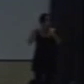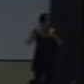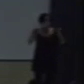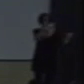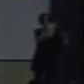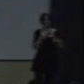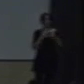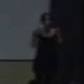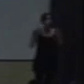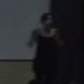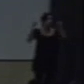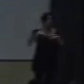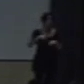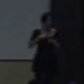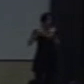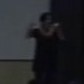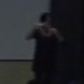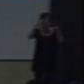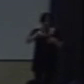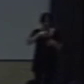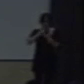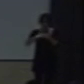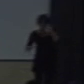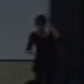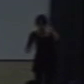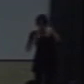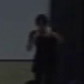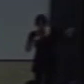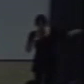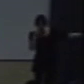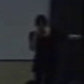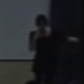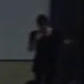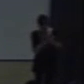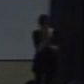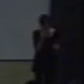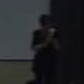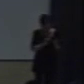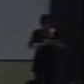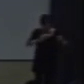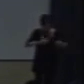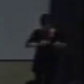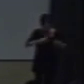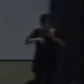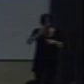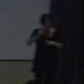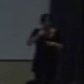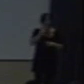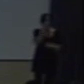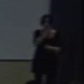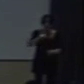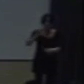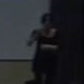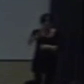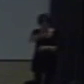creat, com decisions superimportants, que són les màximes ja com cada 4 anys que votem, però entremig hi ha quantitat de